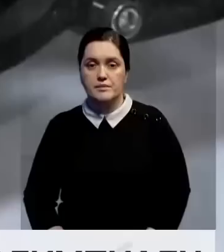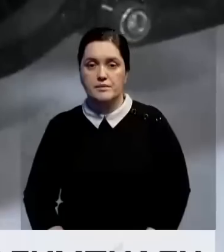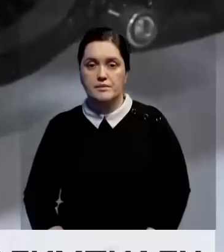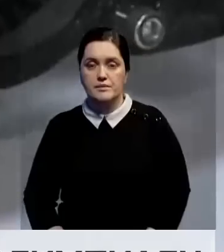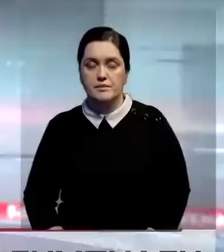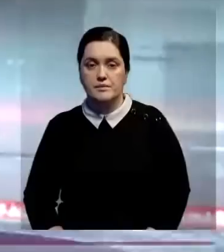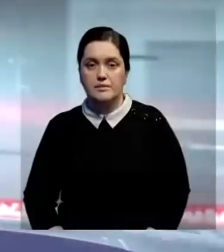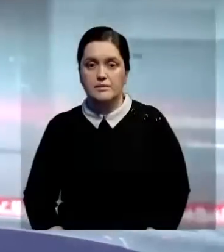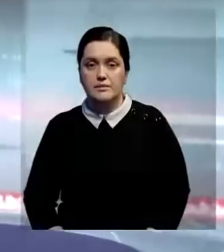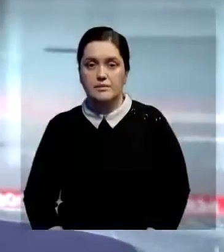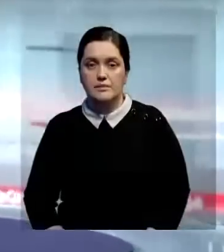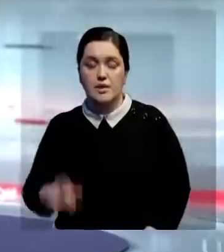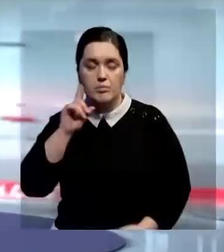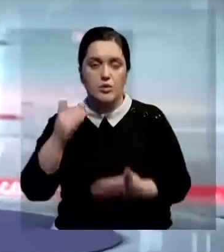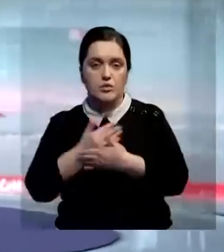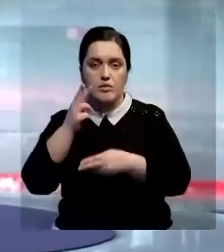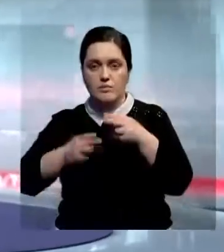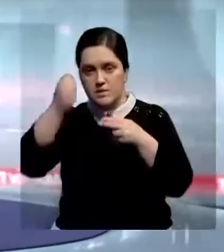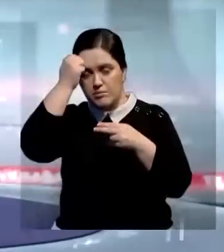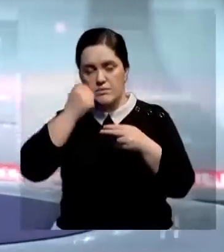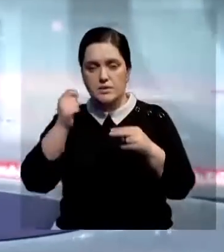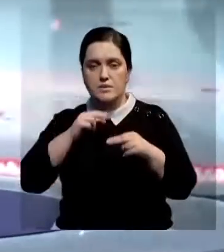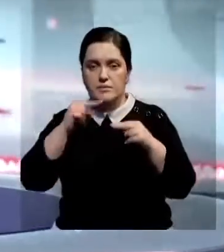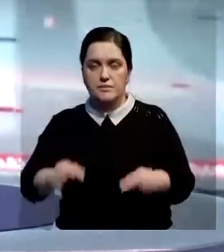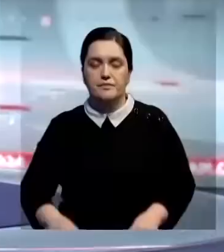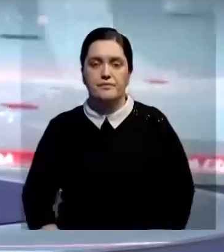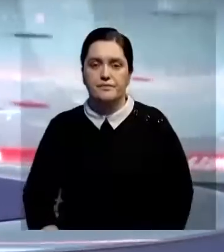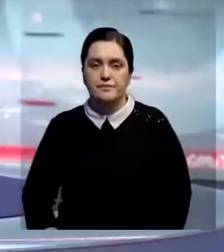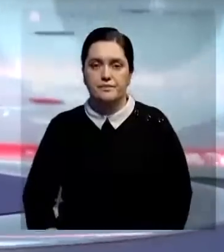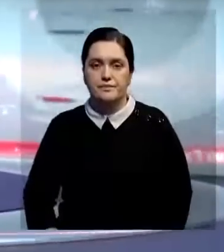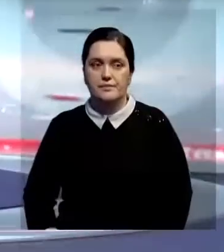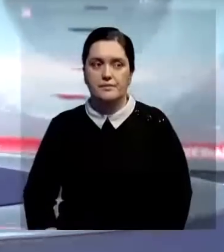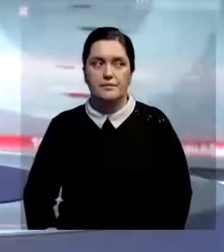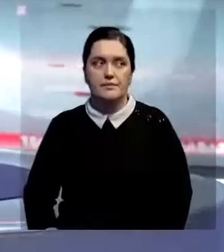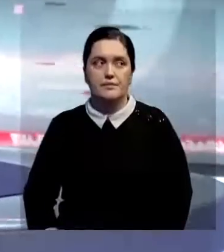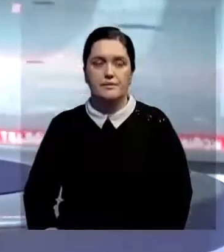На этом мы закончим. Немного позже вернемся. До скорого.